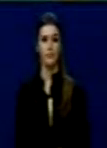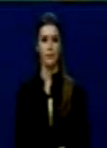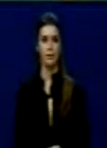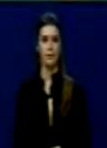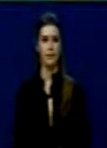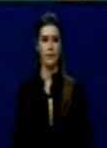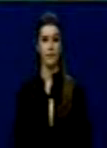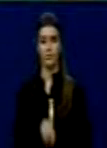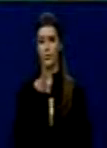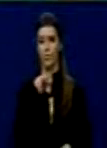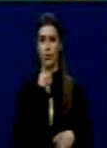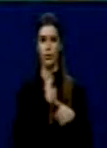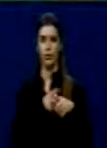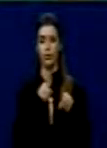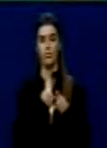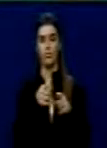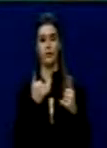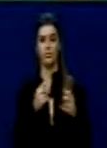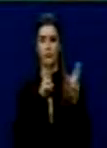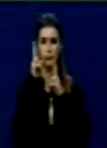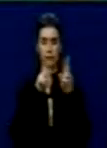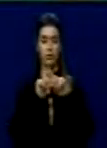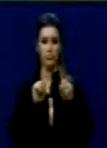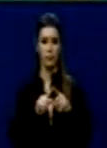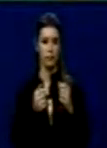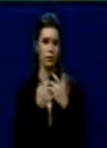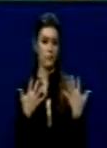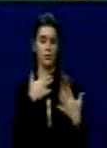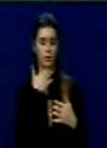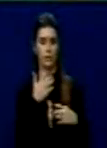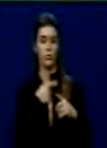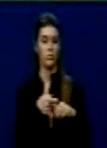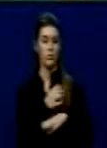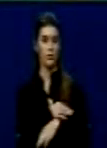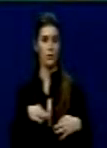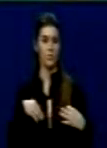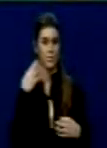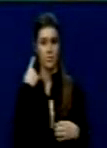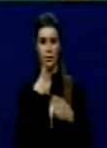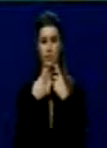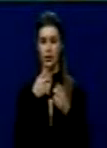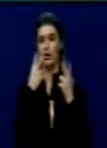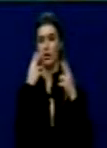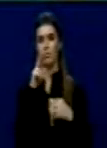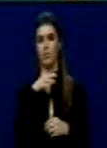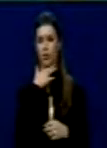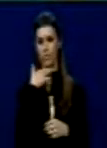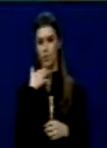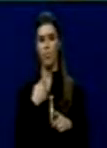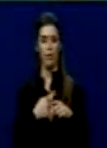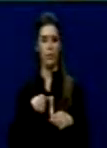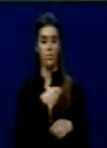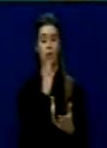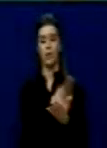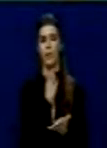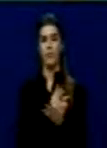Është e vërtetë që një debat I tillë, edhe shumë debate të tilla dhe ato që e patën paraditë janë të domosdoshme për këtë kuvend dhe ne vazhdimisht kemi